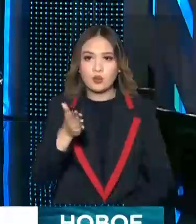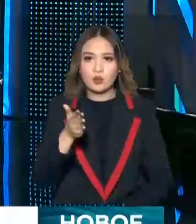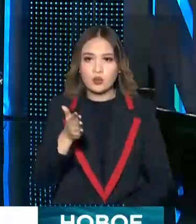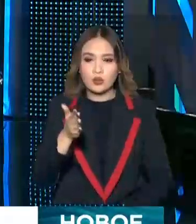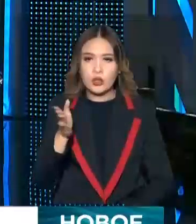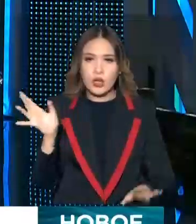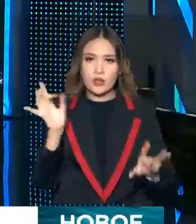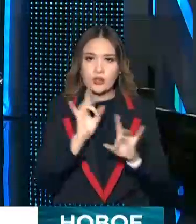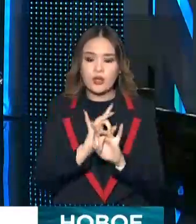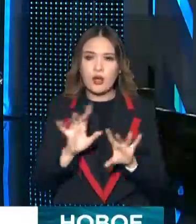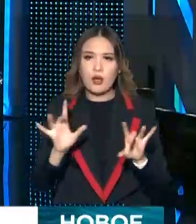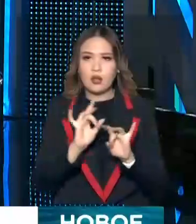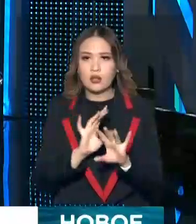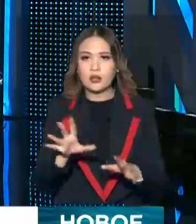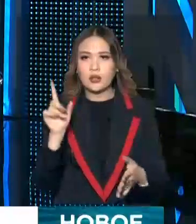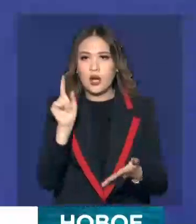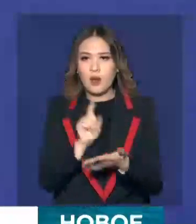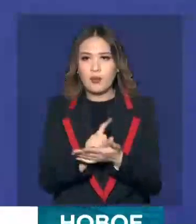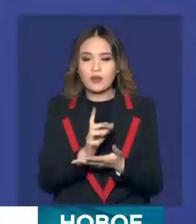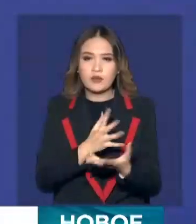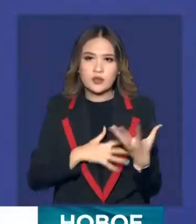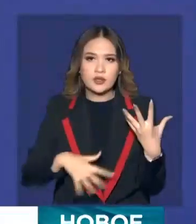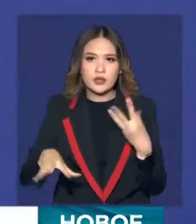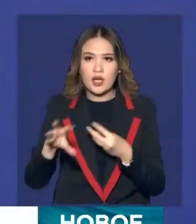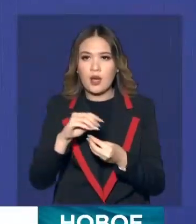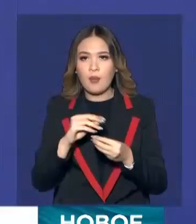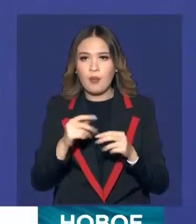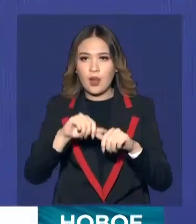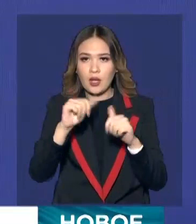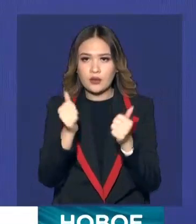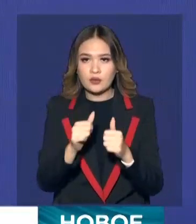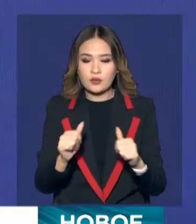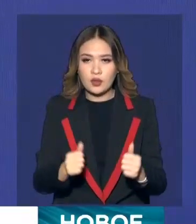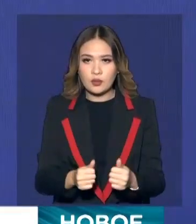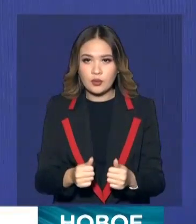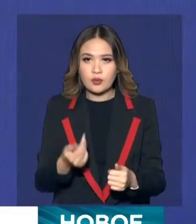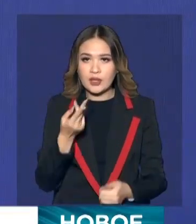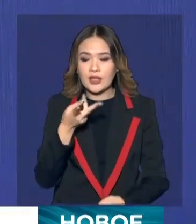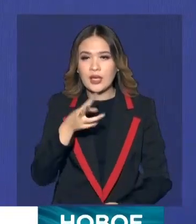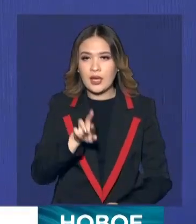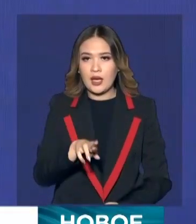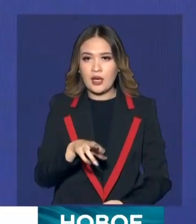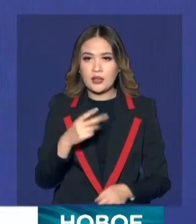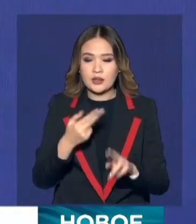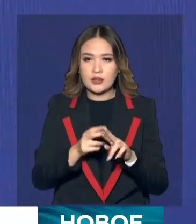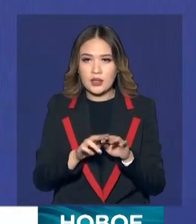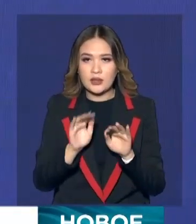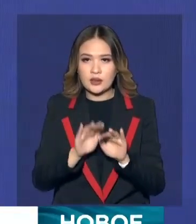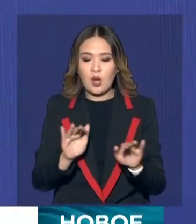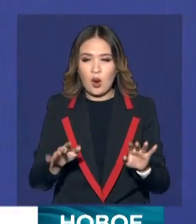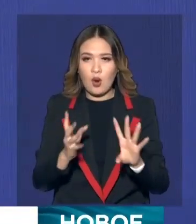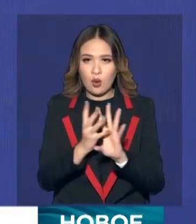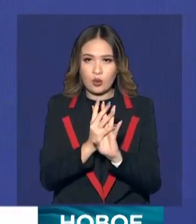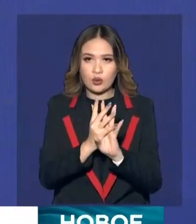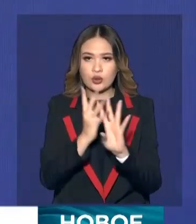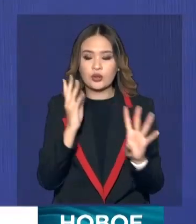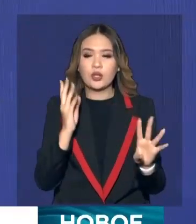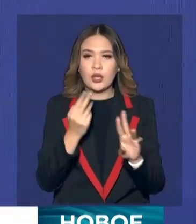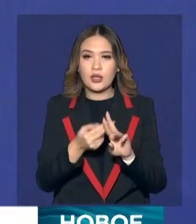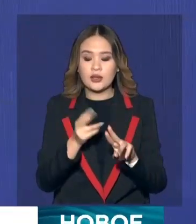предъявляться единые требования всем системам, всем платформам для постановки детей в очередь, чтобы